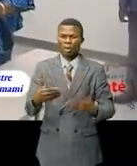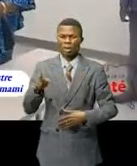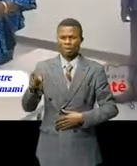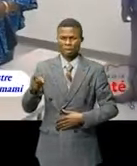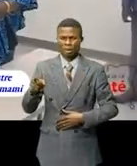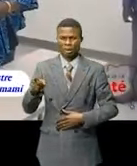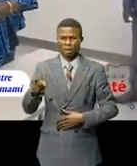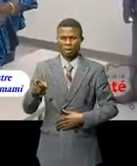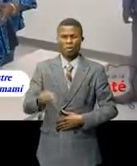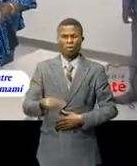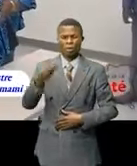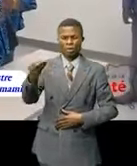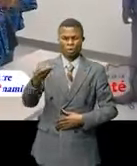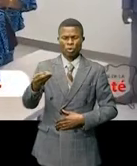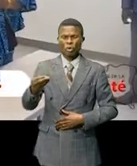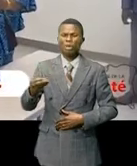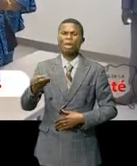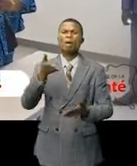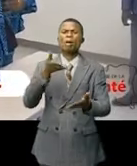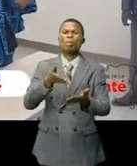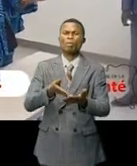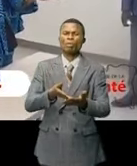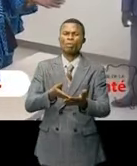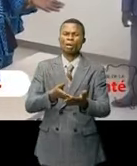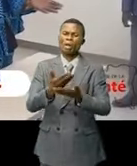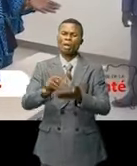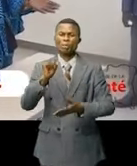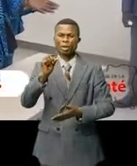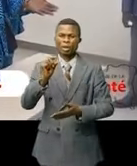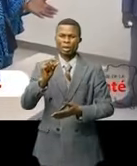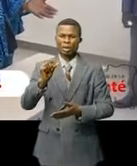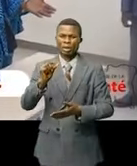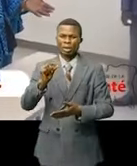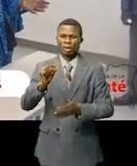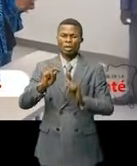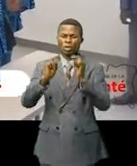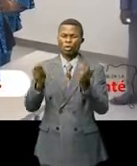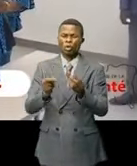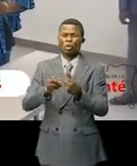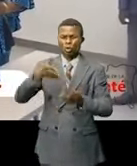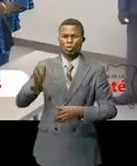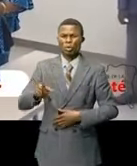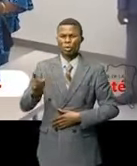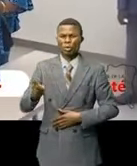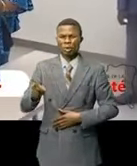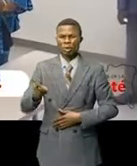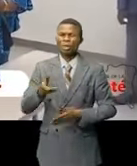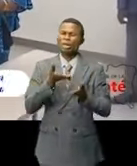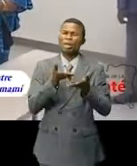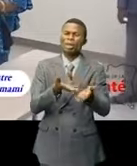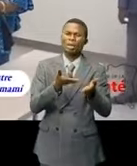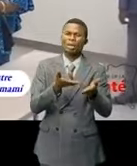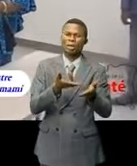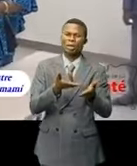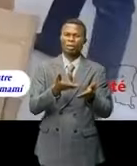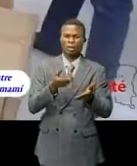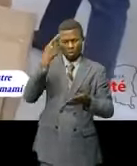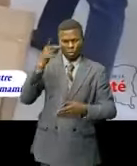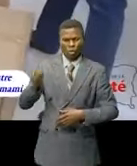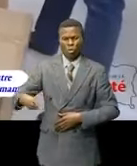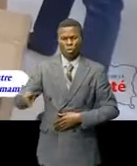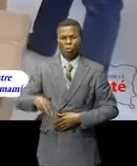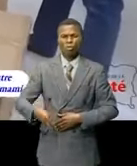Nous remettons symboliquement une des pièces de l'appareil Jim Expert qui va servir pour la province